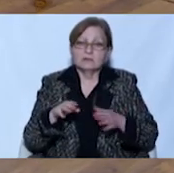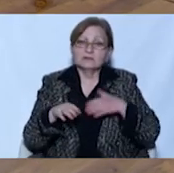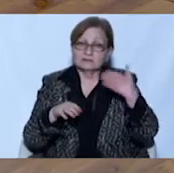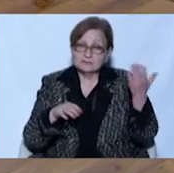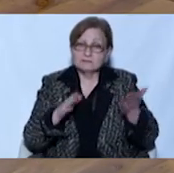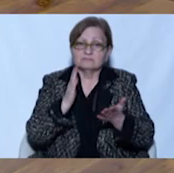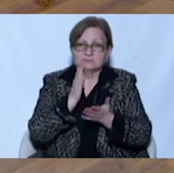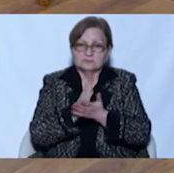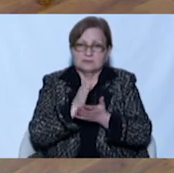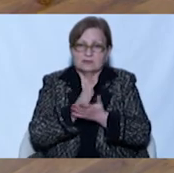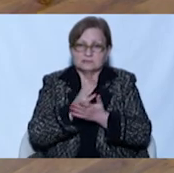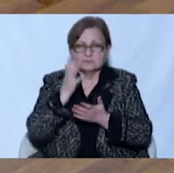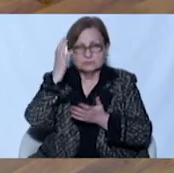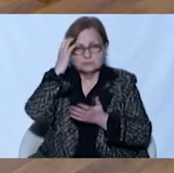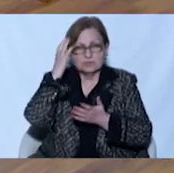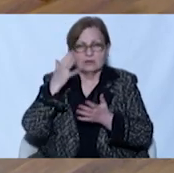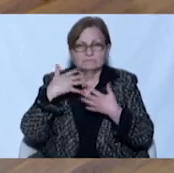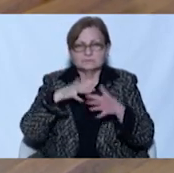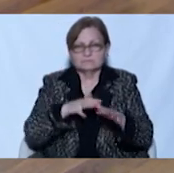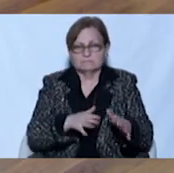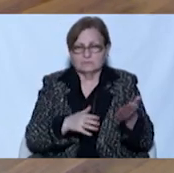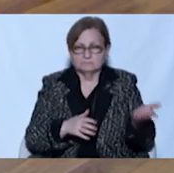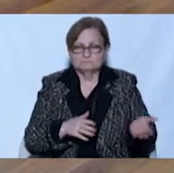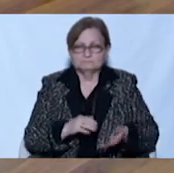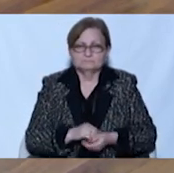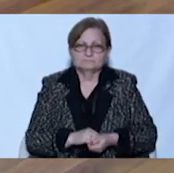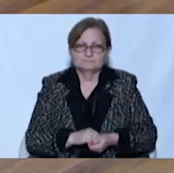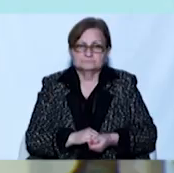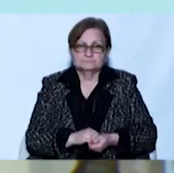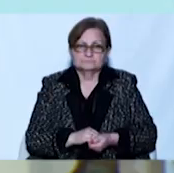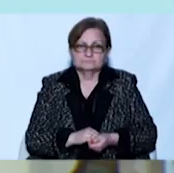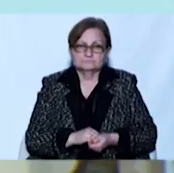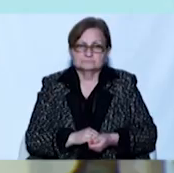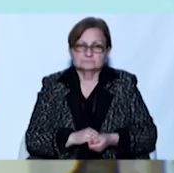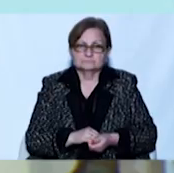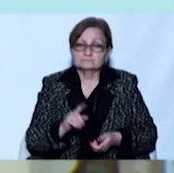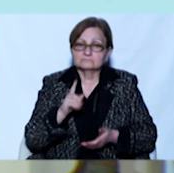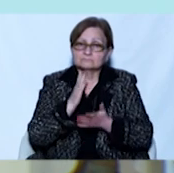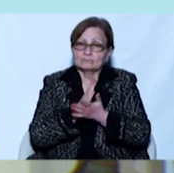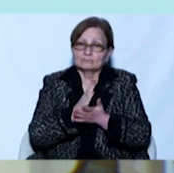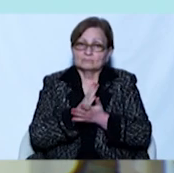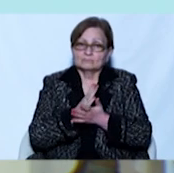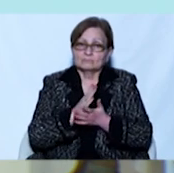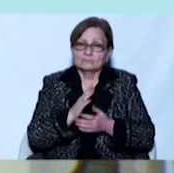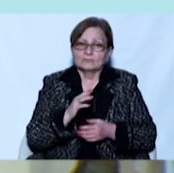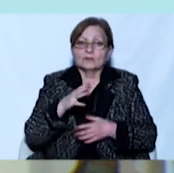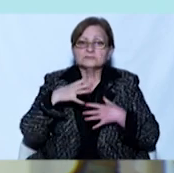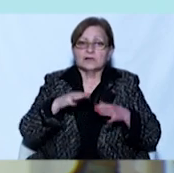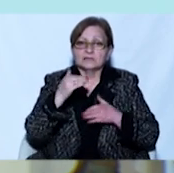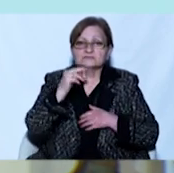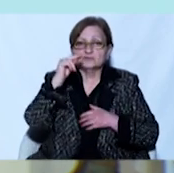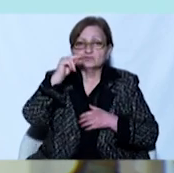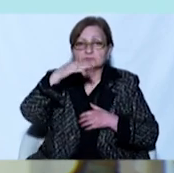საქართველოს დასავლეთით არის შავი ზღვა. რა არის საქართველოს